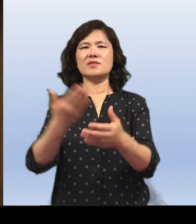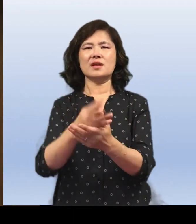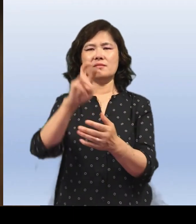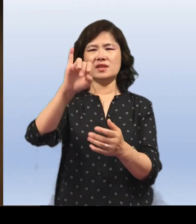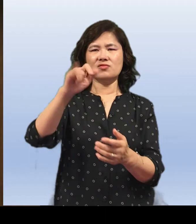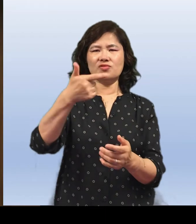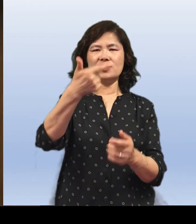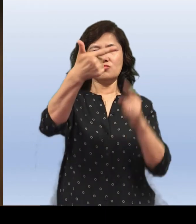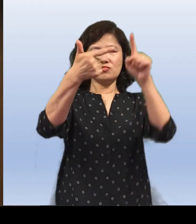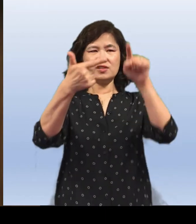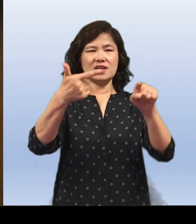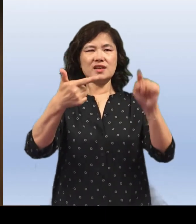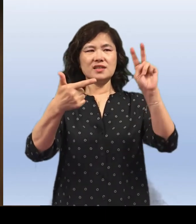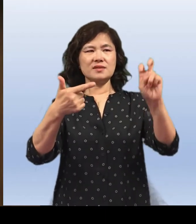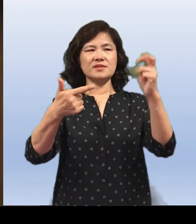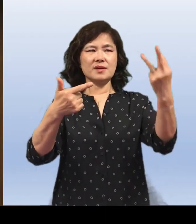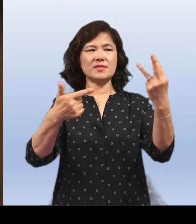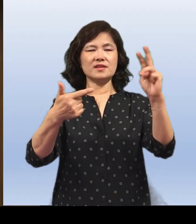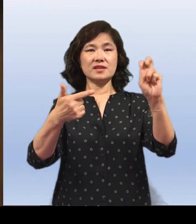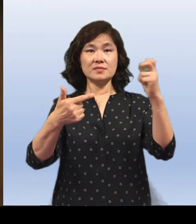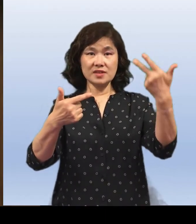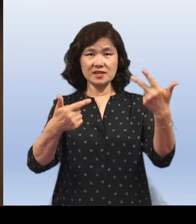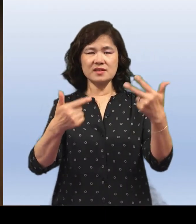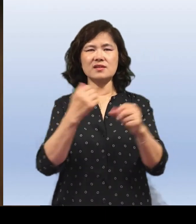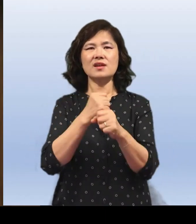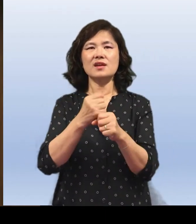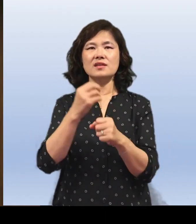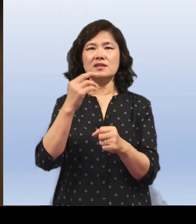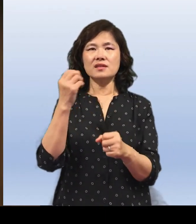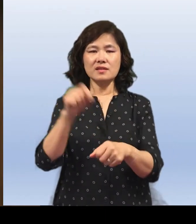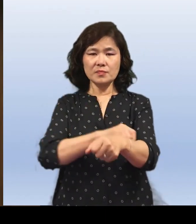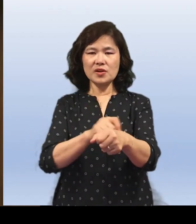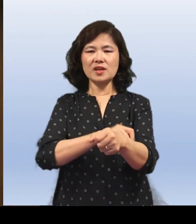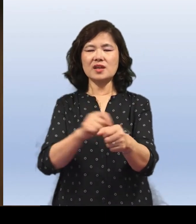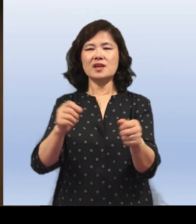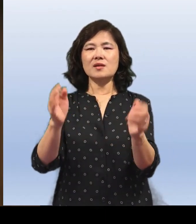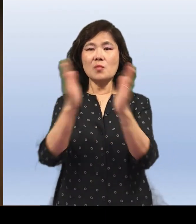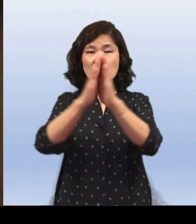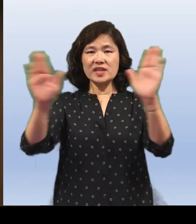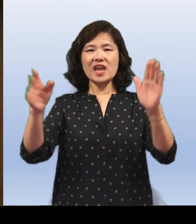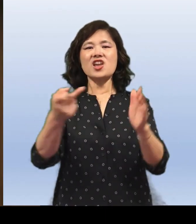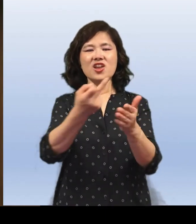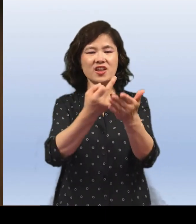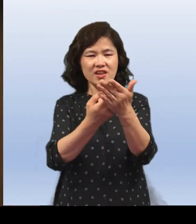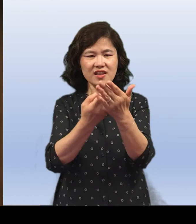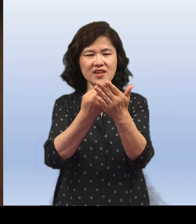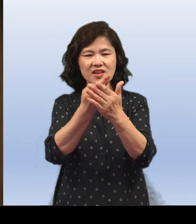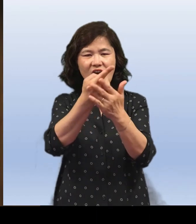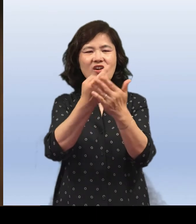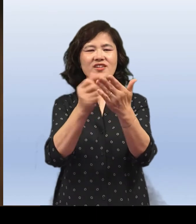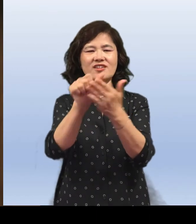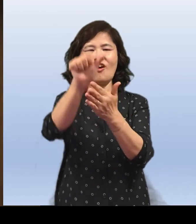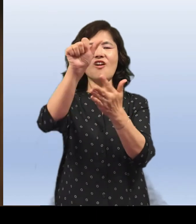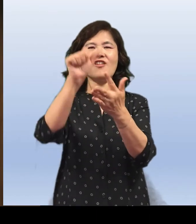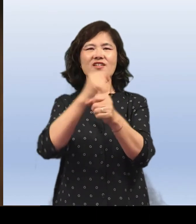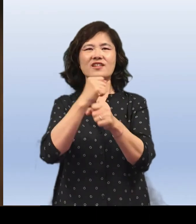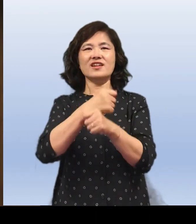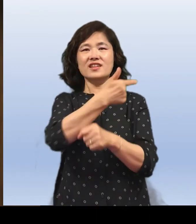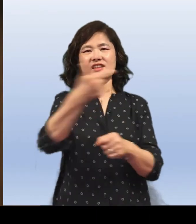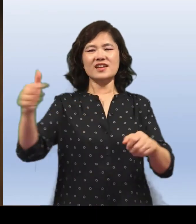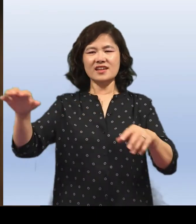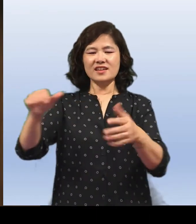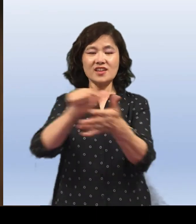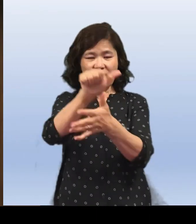6장 23절에서 27절은 특별히 아론, 그리고 그 아론의 가문에서 나오는 대제사장의